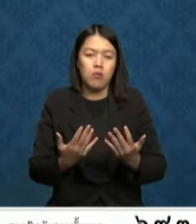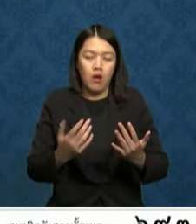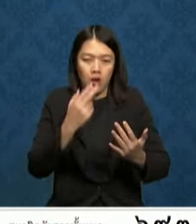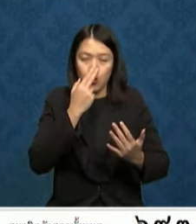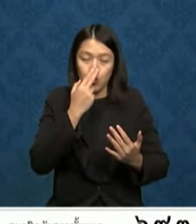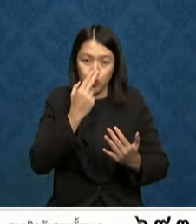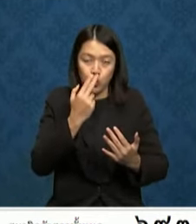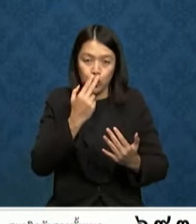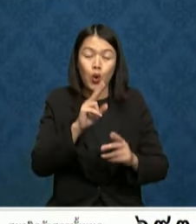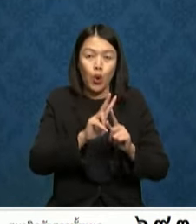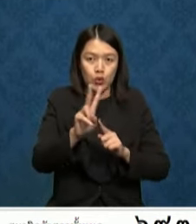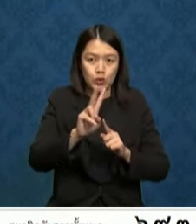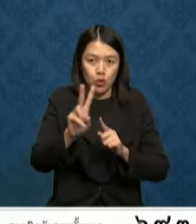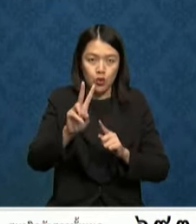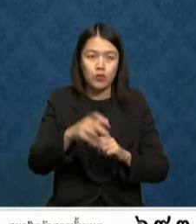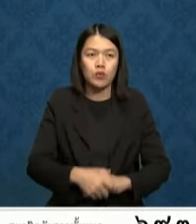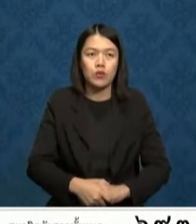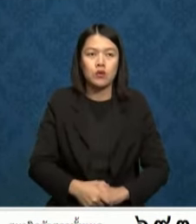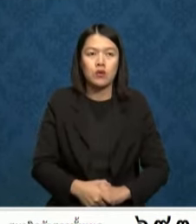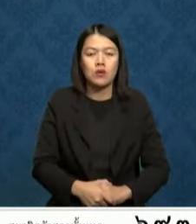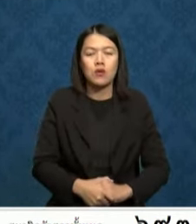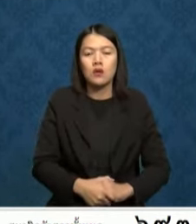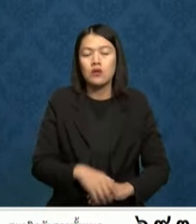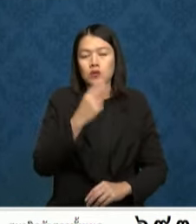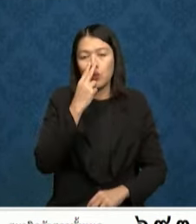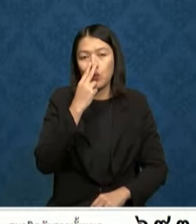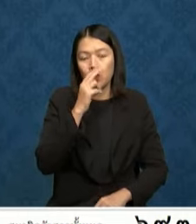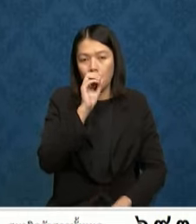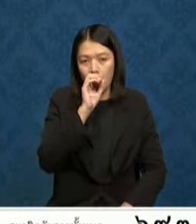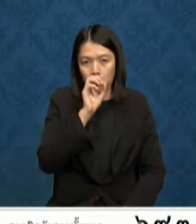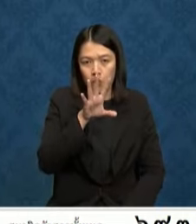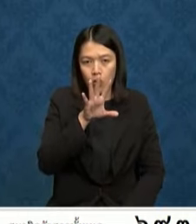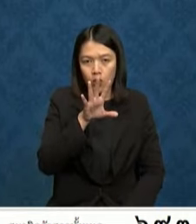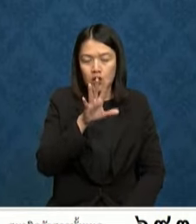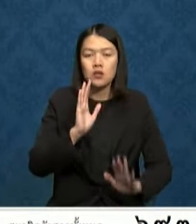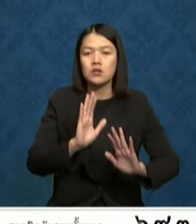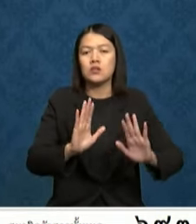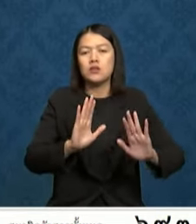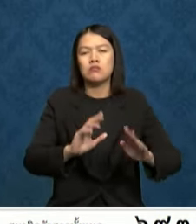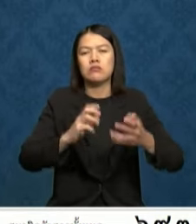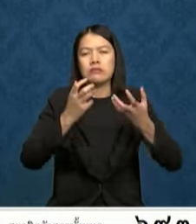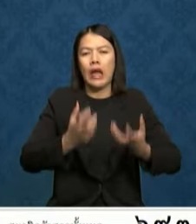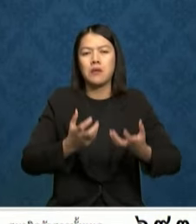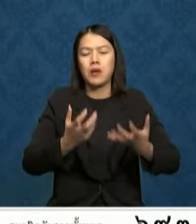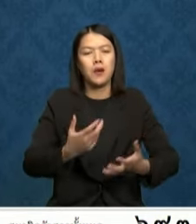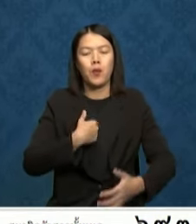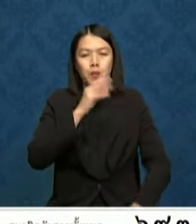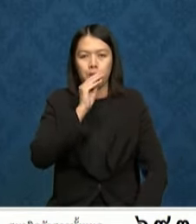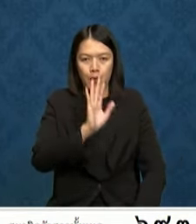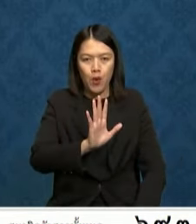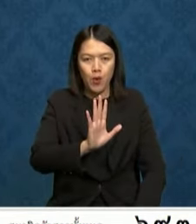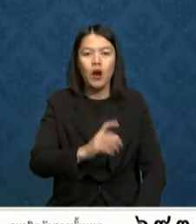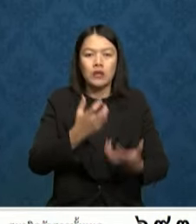ก็มาลองคิดดูข้อที่ 2เวลามันเกิดอะไรซึ่งผมอยากจะเรียกว่าไม่ตัดสินนะครับว่าเรียกวิกฤตไม่วิกฤตในเพลิงของผมแล้วผมถือว่า